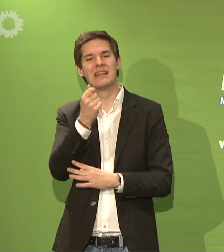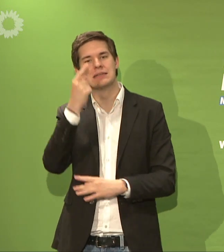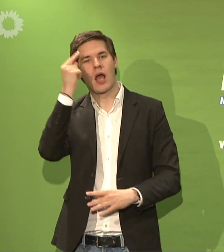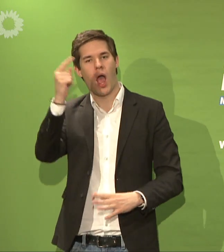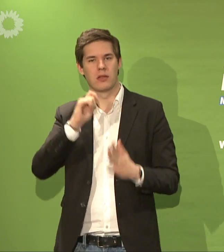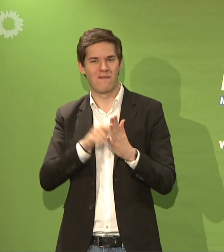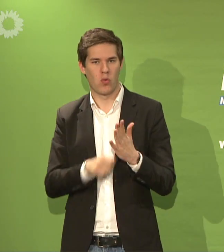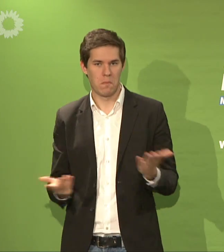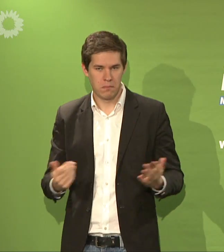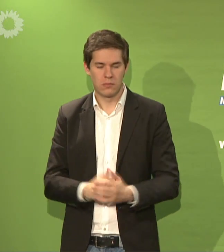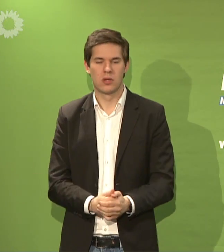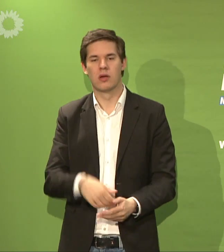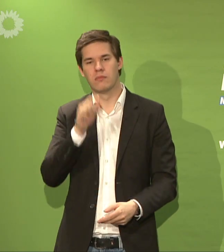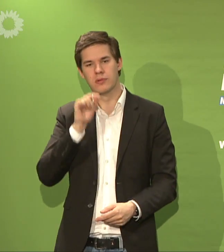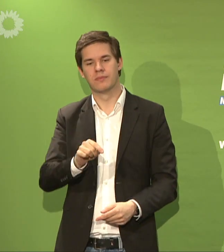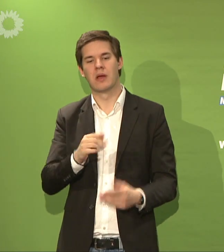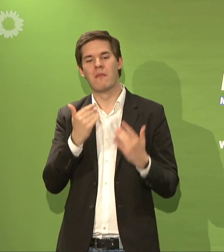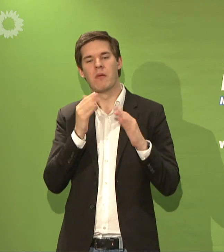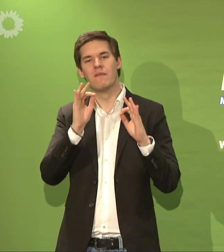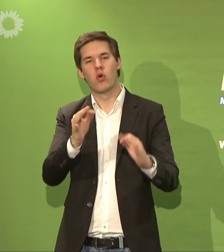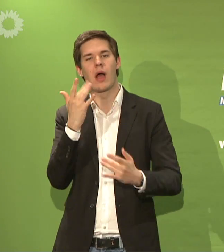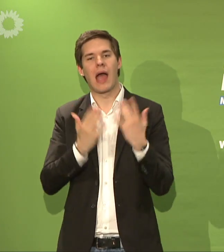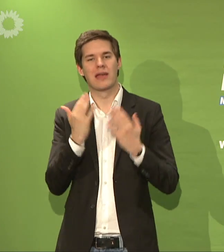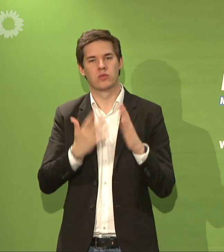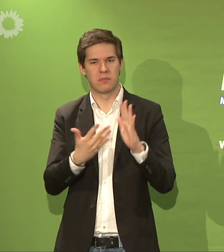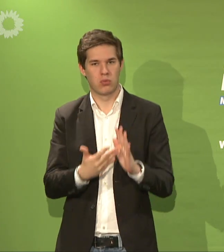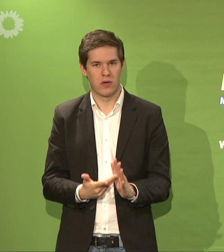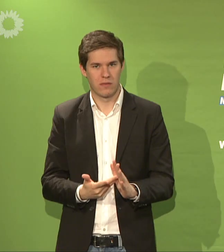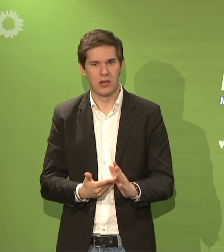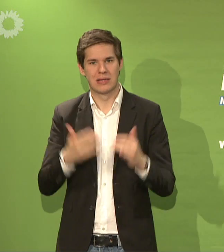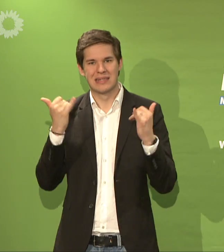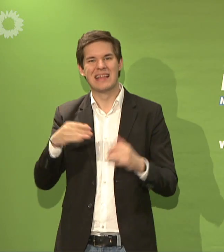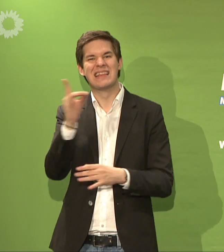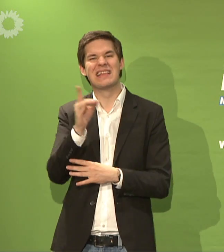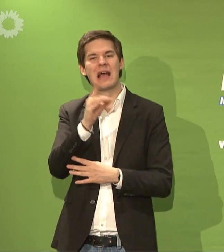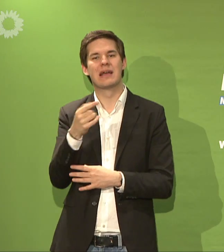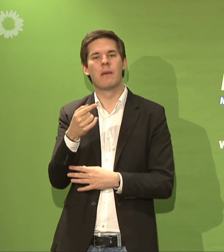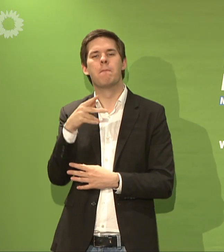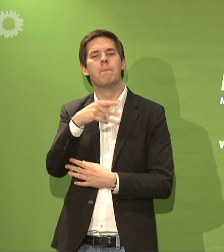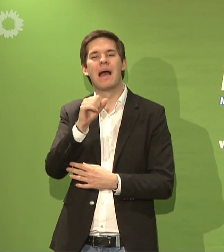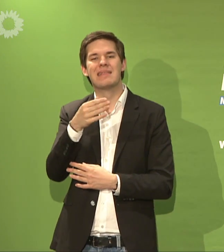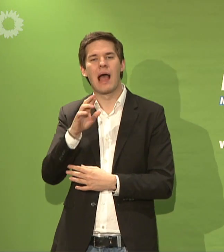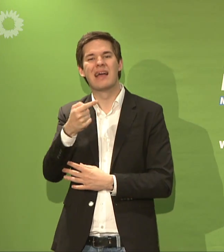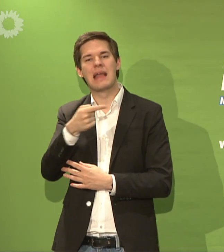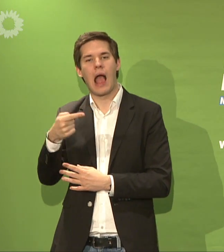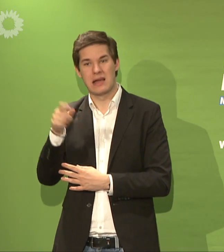zur Bewerbung der Rechnungsprüfer. Und das sollte Peter Gehrig machen. Ist der Peter da?